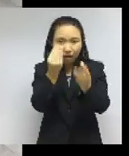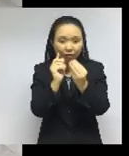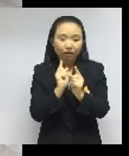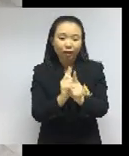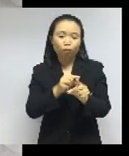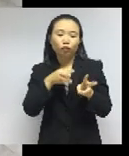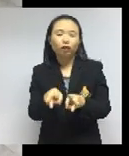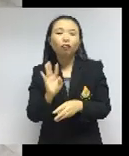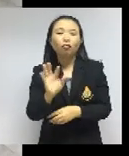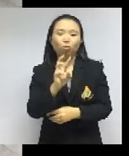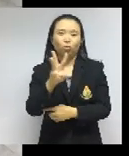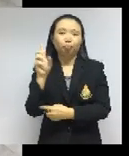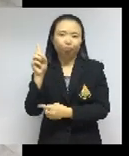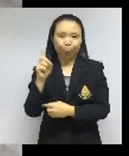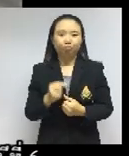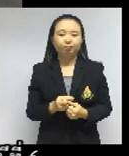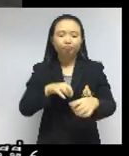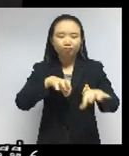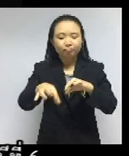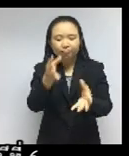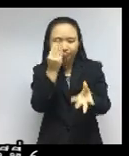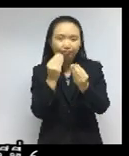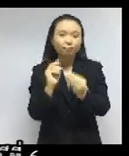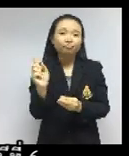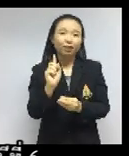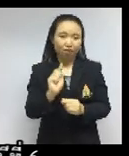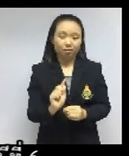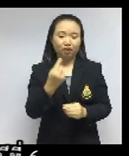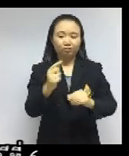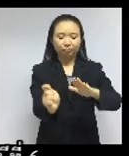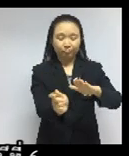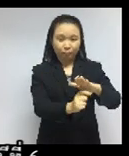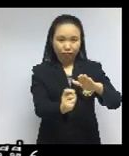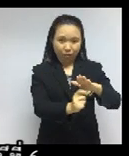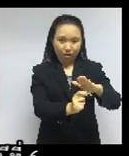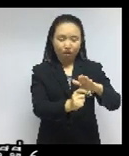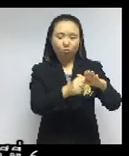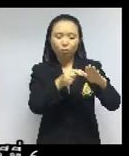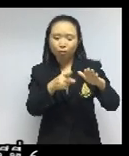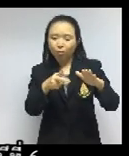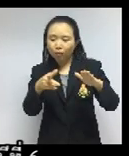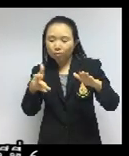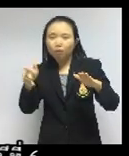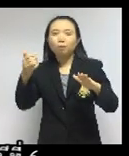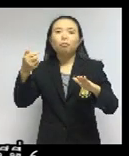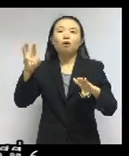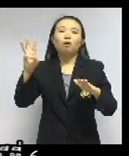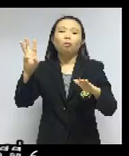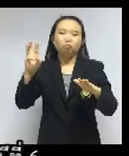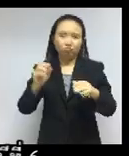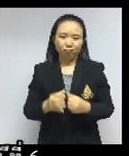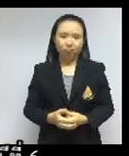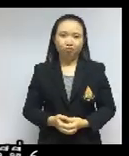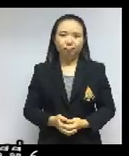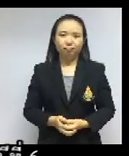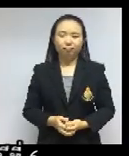เรียนการสอนตามแนววอลดอฟคือจัดกิจกรรมการเรียนการสอนตั้งแต่ระดับชั้นอนุบาลจนถึง